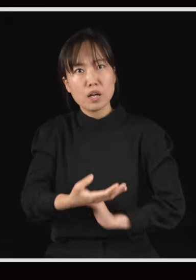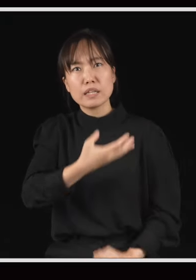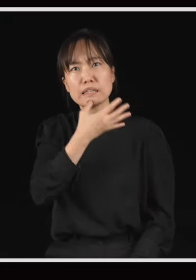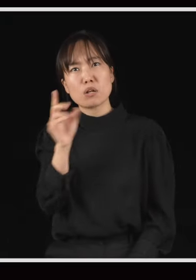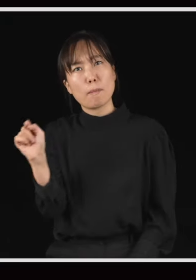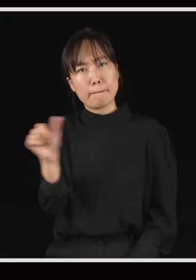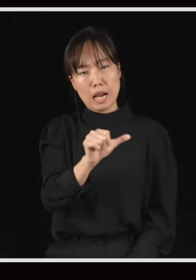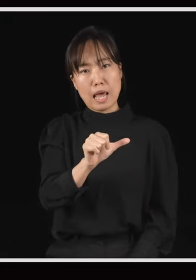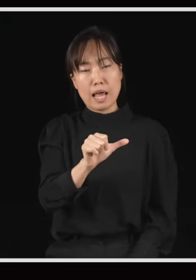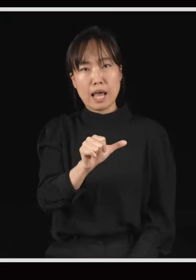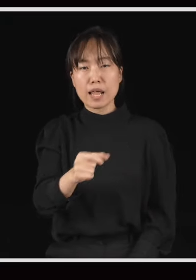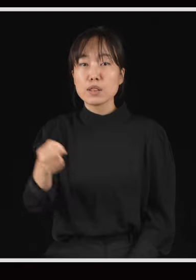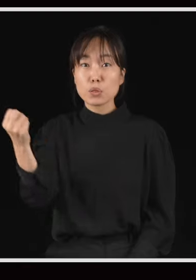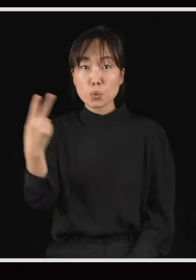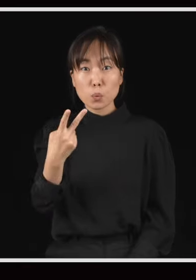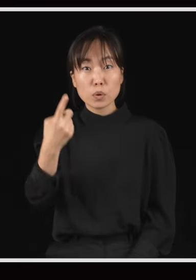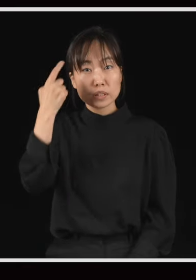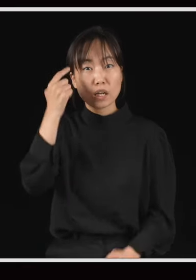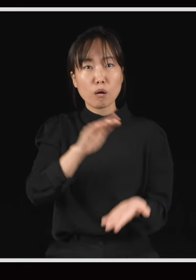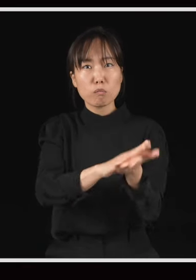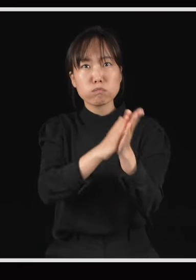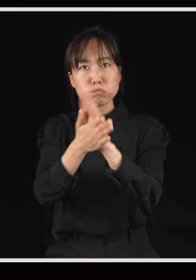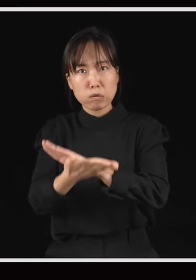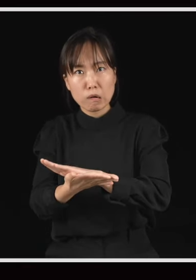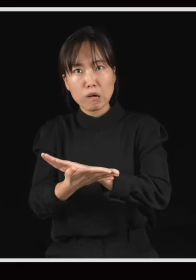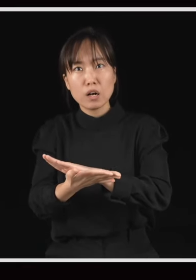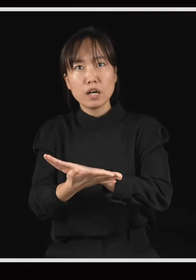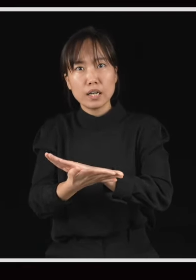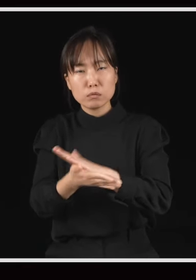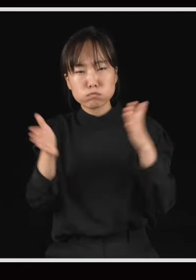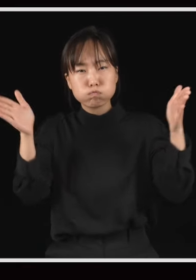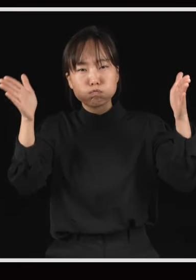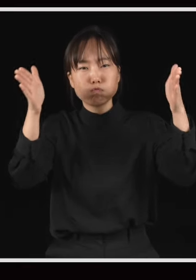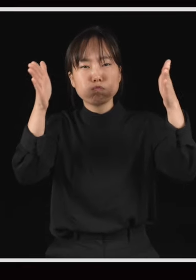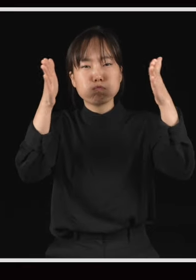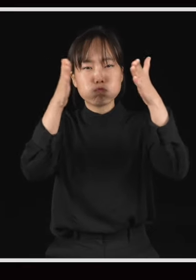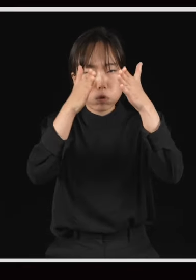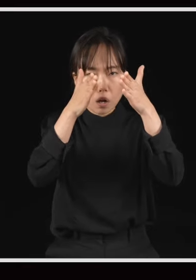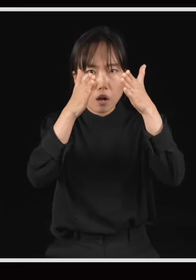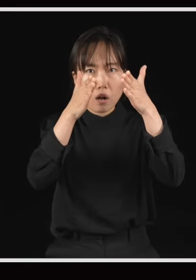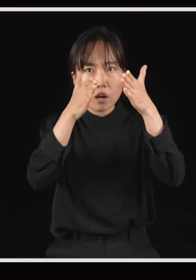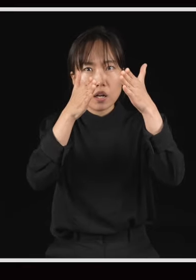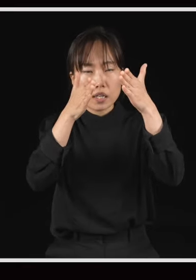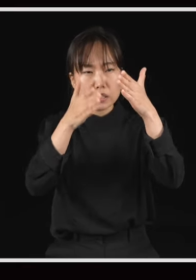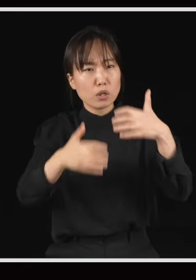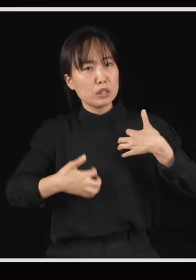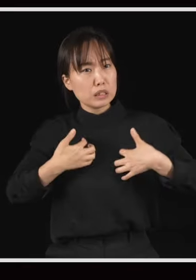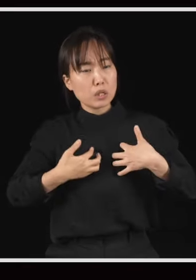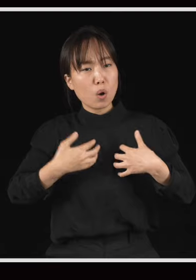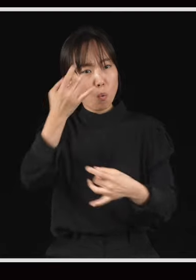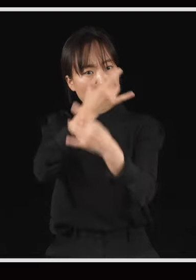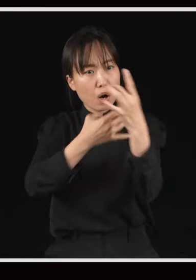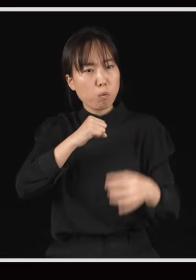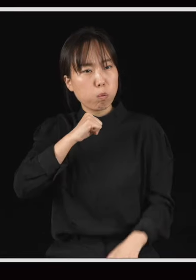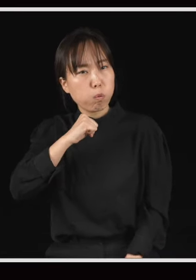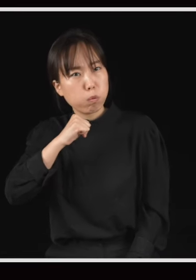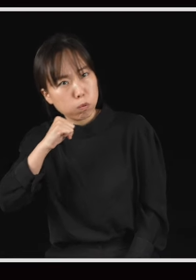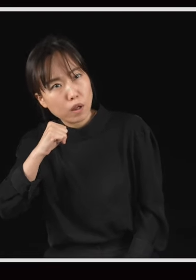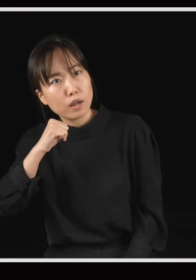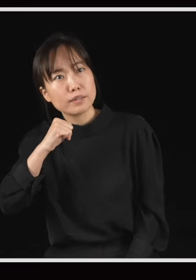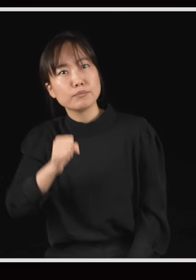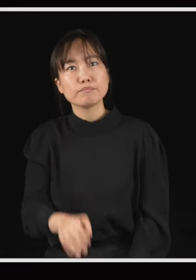결국에는 가속 노화형 체형을 만들게 되고, 가속 노화를 경험한 사람들이 가지고 있는 아주